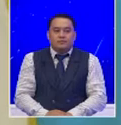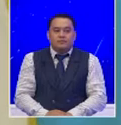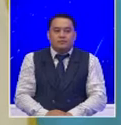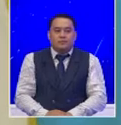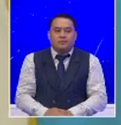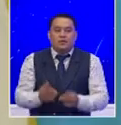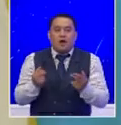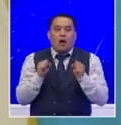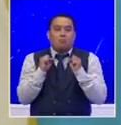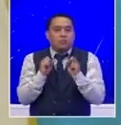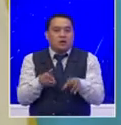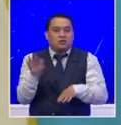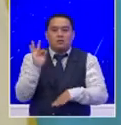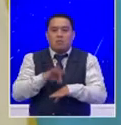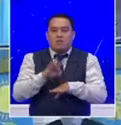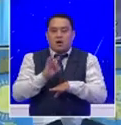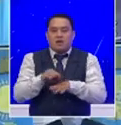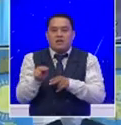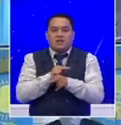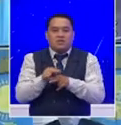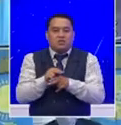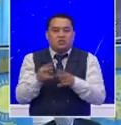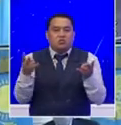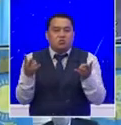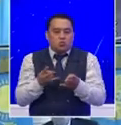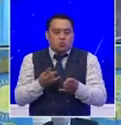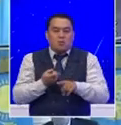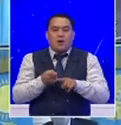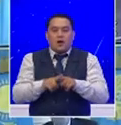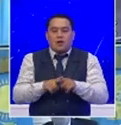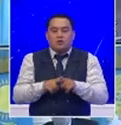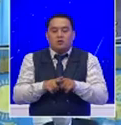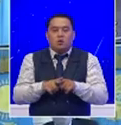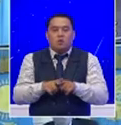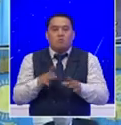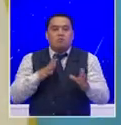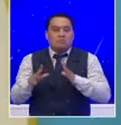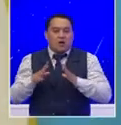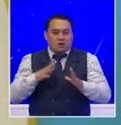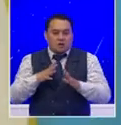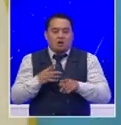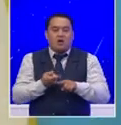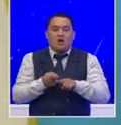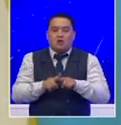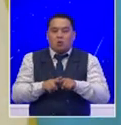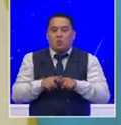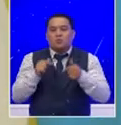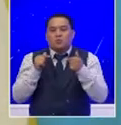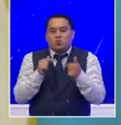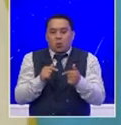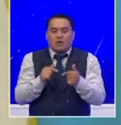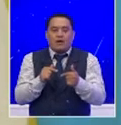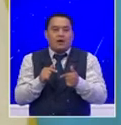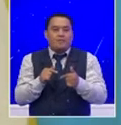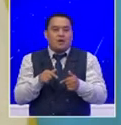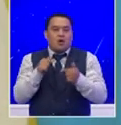Да, это опасное заболевание, для лечения которого еще нет вакцины, но при этом не стоит поддаваться панике и тем более допускать противоправные действия,